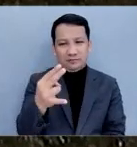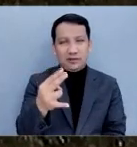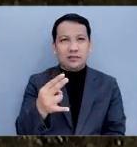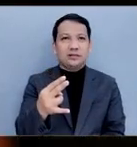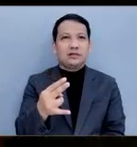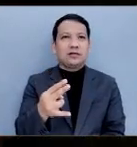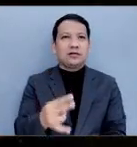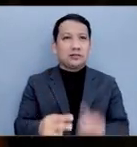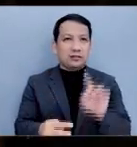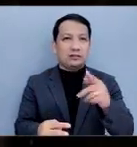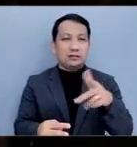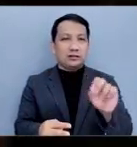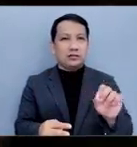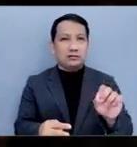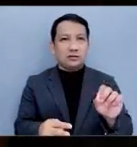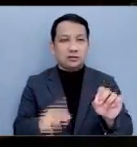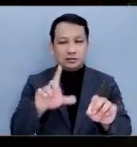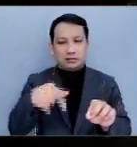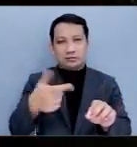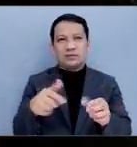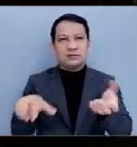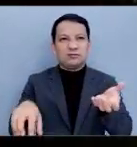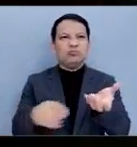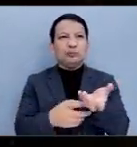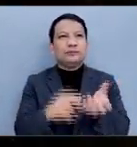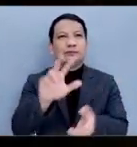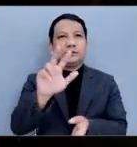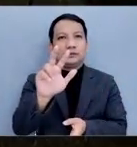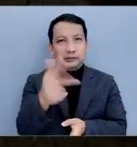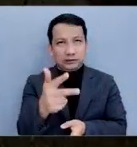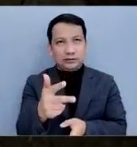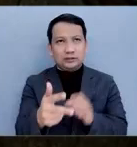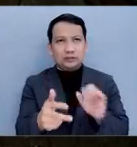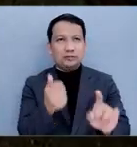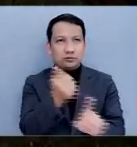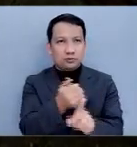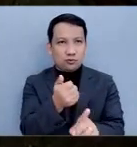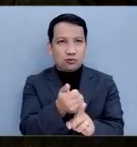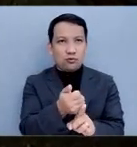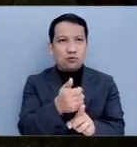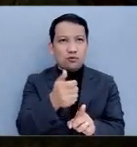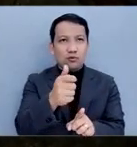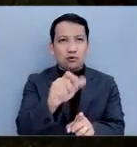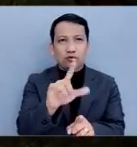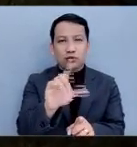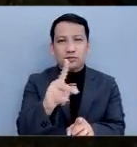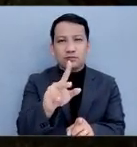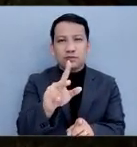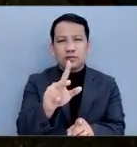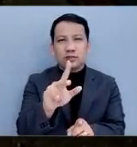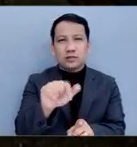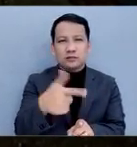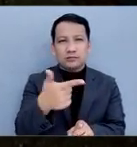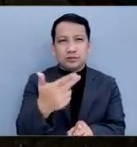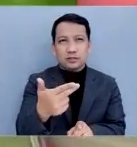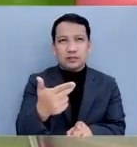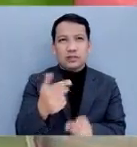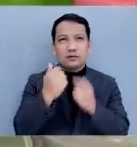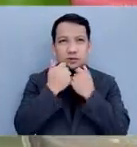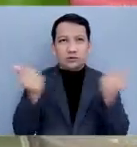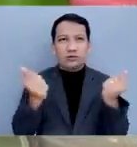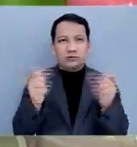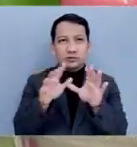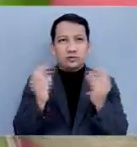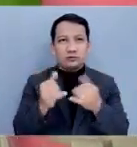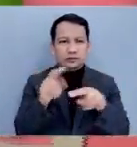kada kilo ng LPG. Lampas 3 pesos naman sa auto LPG ayon sa anunsyo ng LPG companies. Sa laki